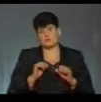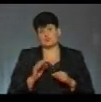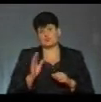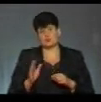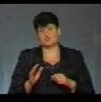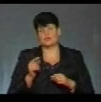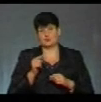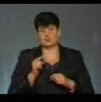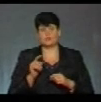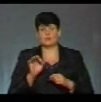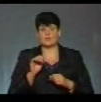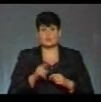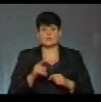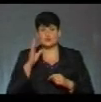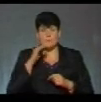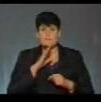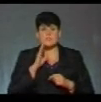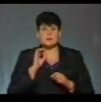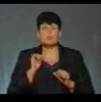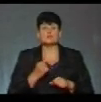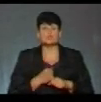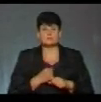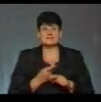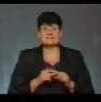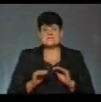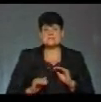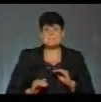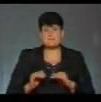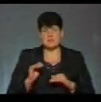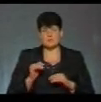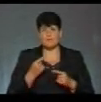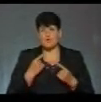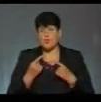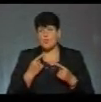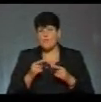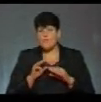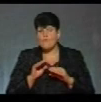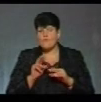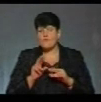про те, що можуть робити батьки, це змалечку, так, проговорювати